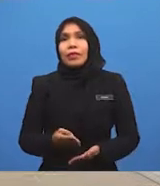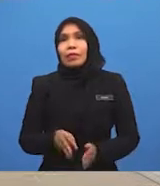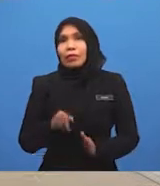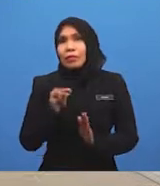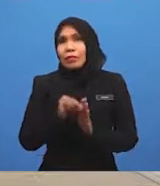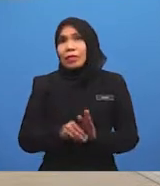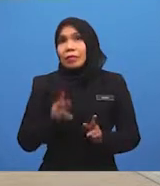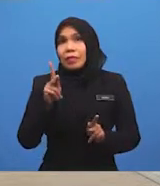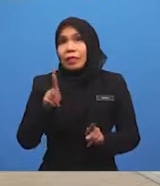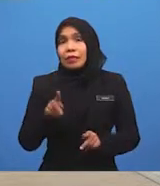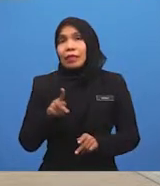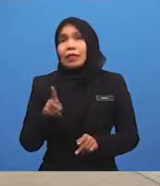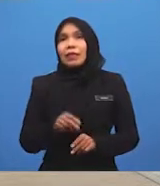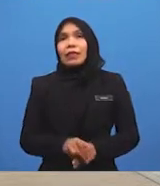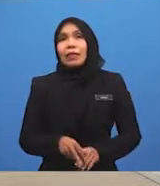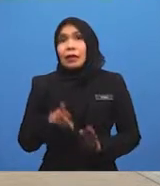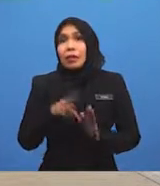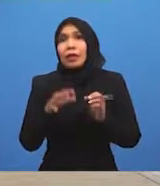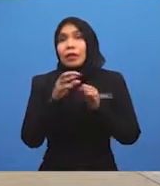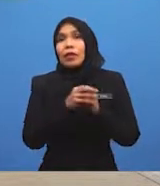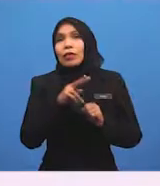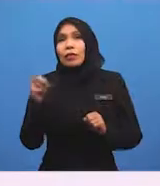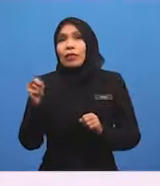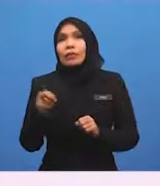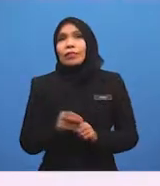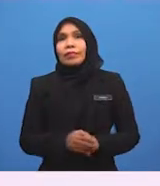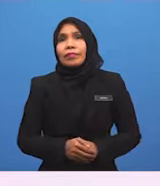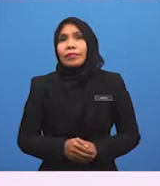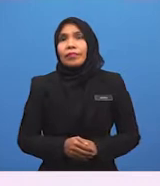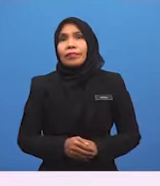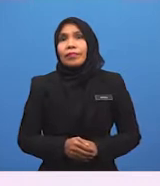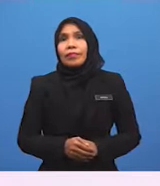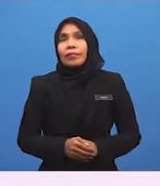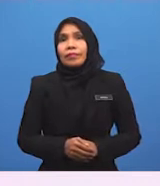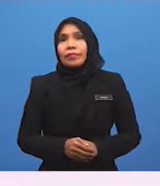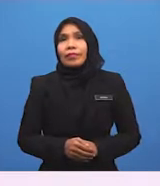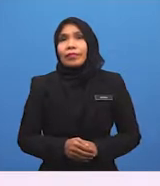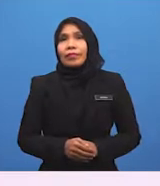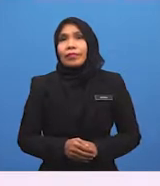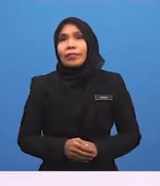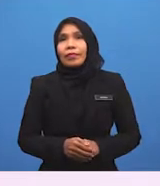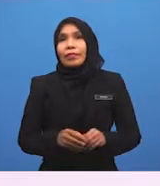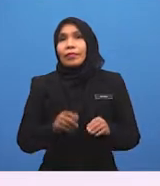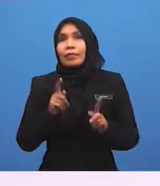perpaduan dan kemakmuran ini kekal, ia perlu dimulai dengan hubungan baik sesama